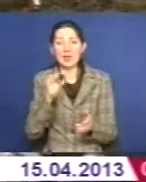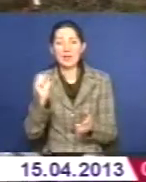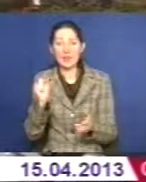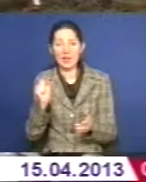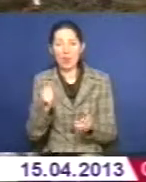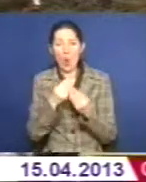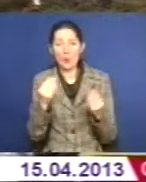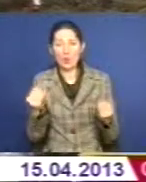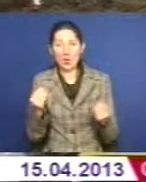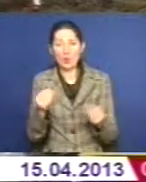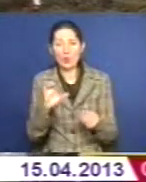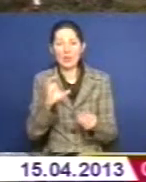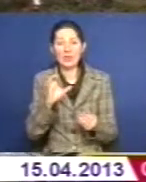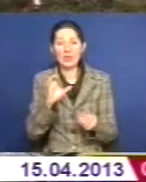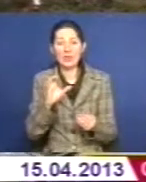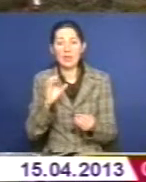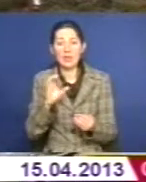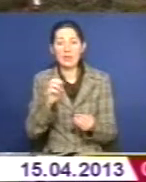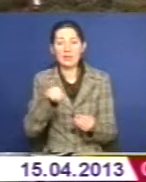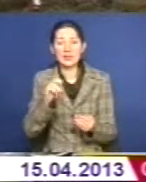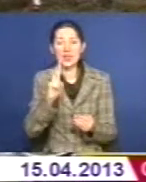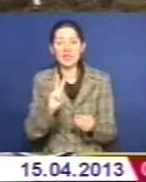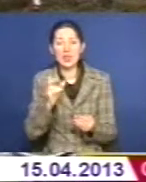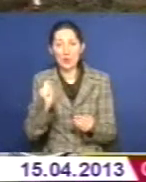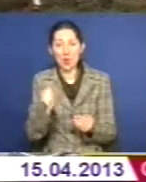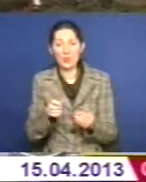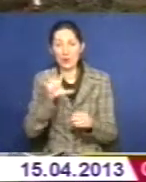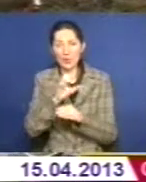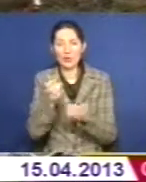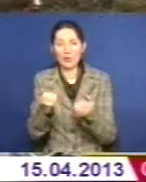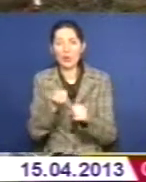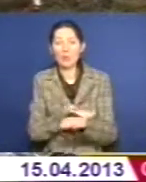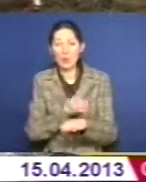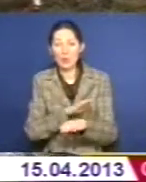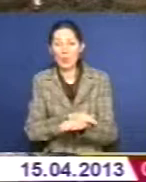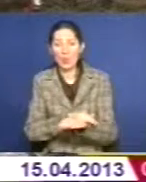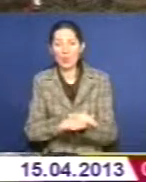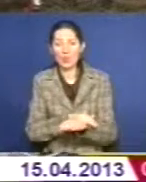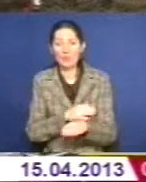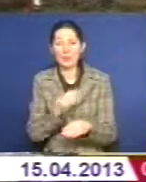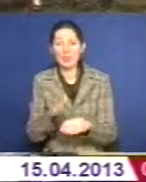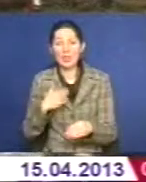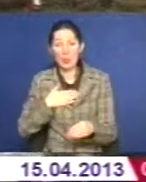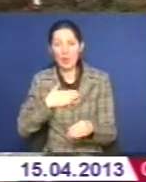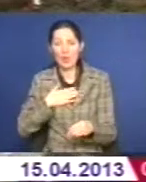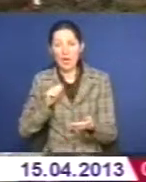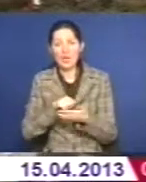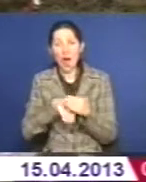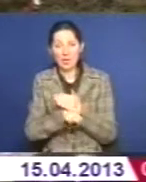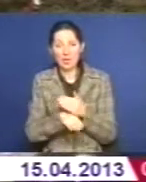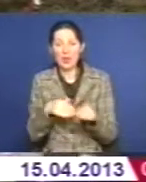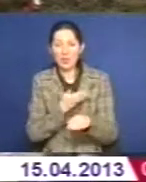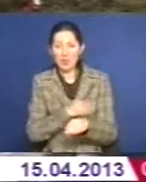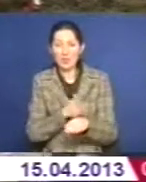допомогою польської сторони. Частина була в наших архівах, частина з допомогою польської сторони. Її узагально зробили єдиною виставкою, яку сьогодні